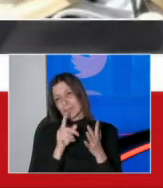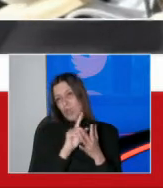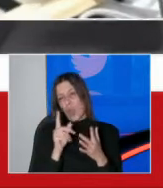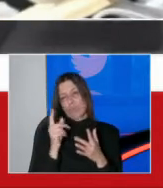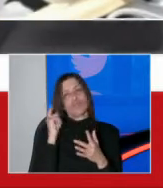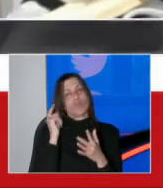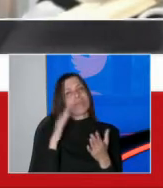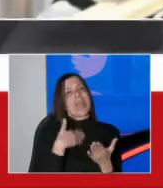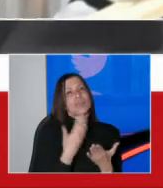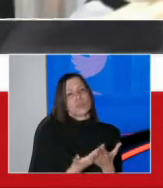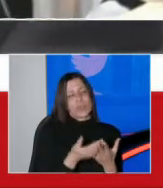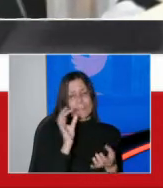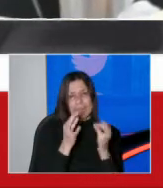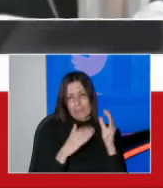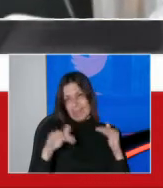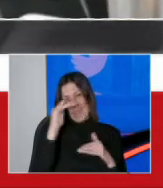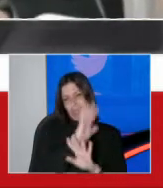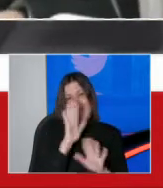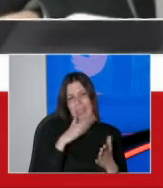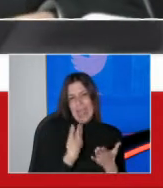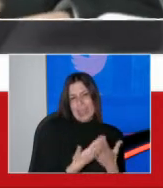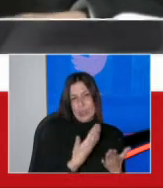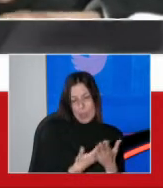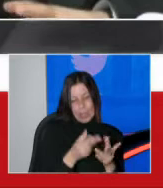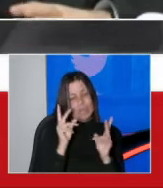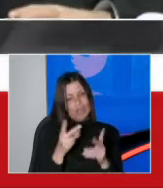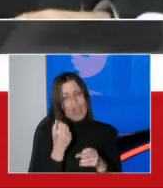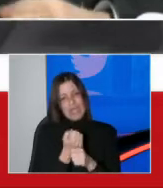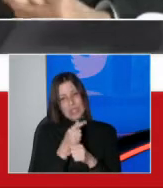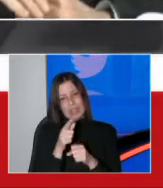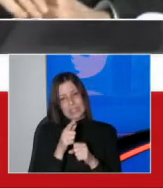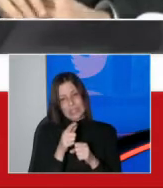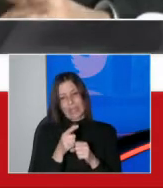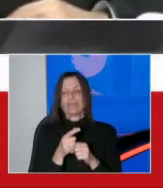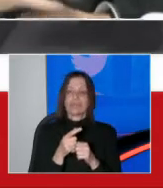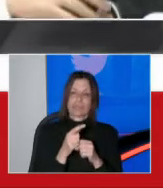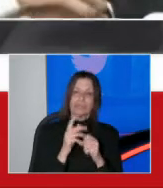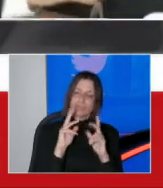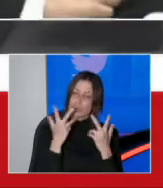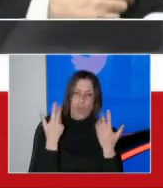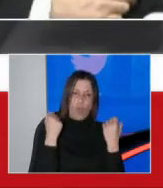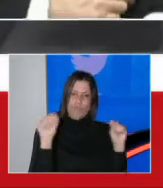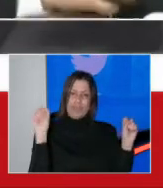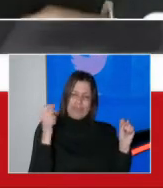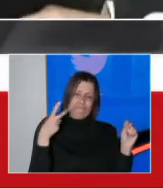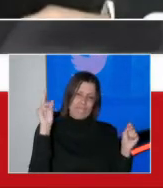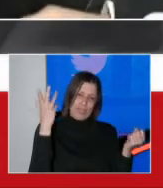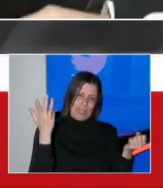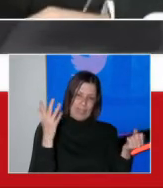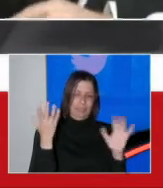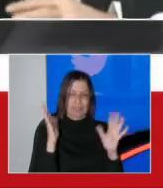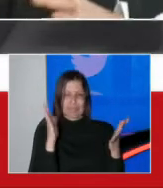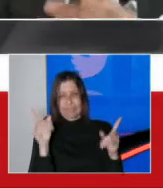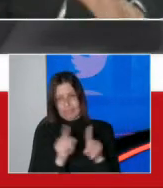נשמעות עדויות בבית המשפט העליון, ואפשר לנהל אותו במידה רבה באופן חופשי, בערך